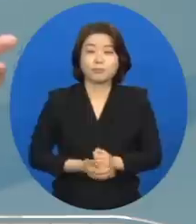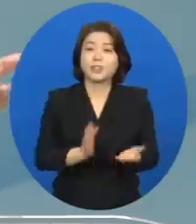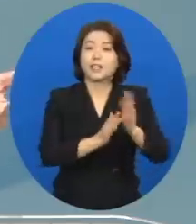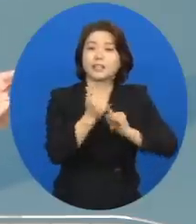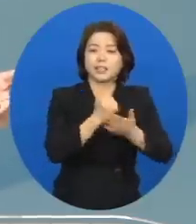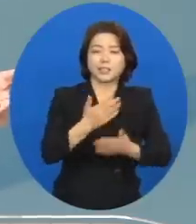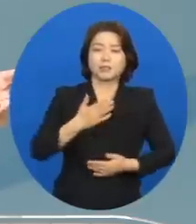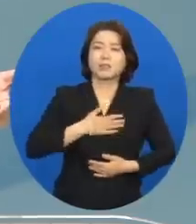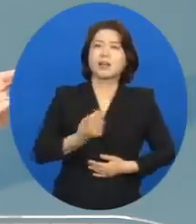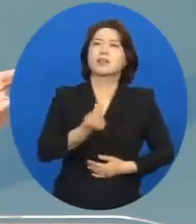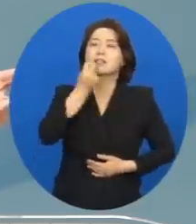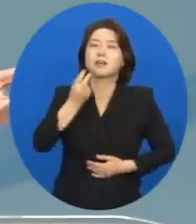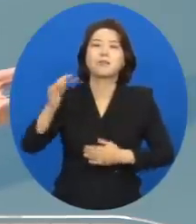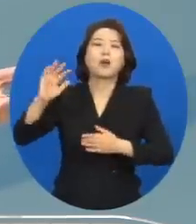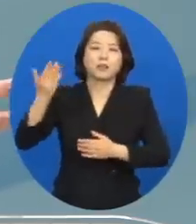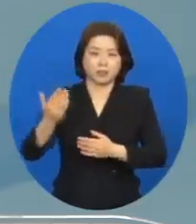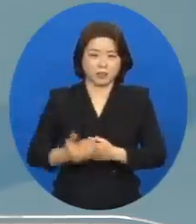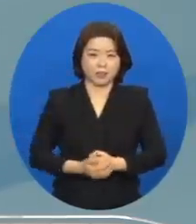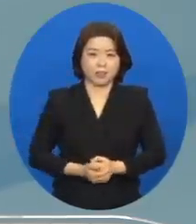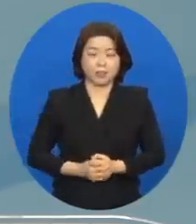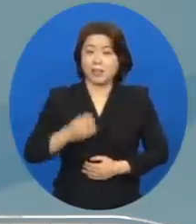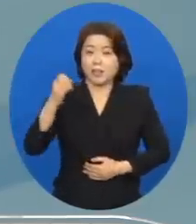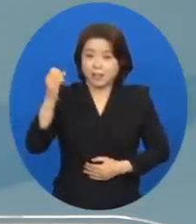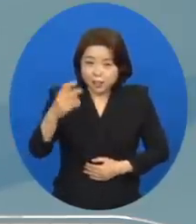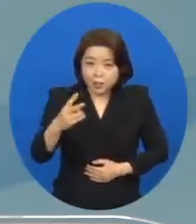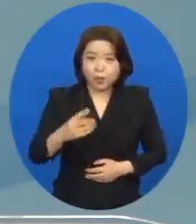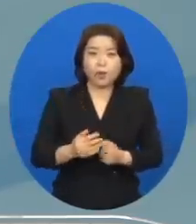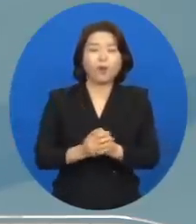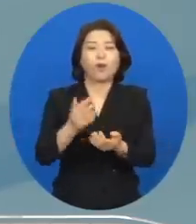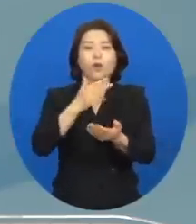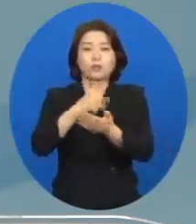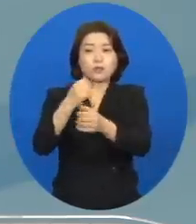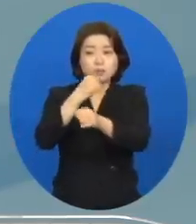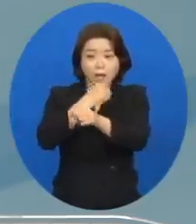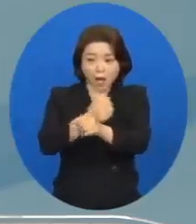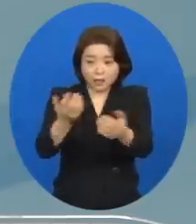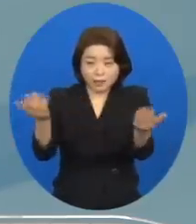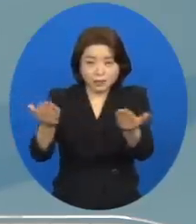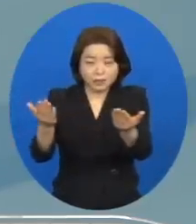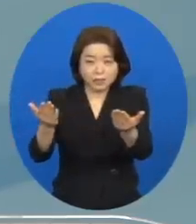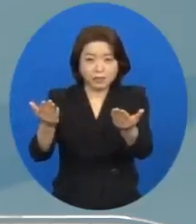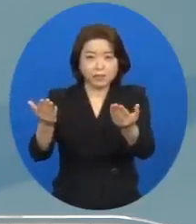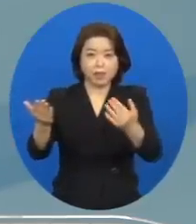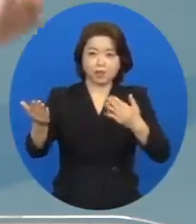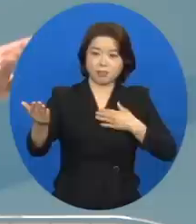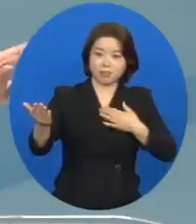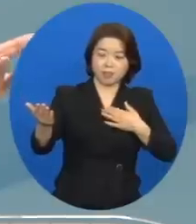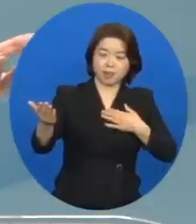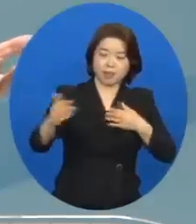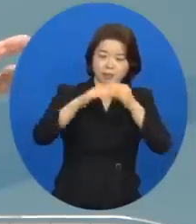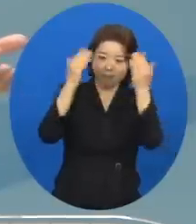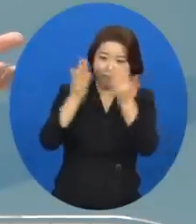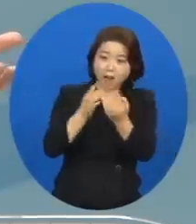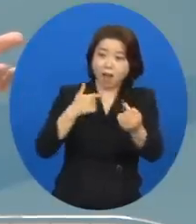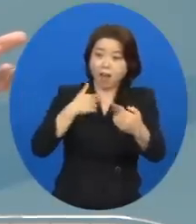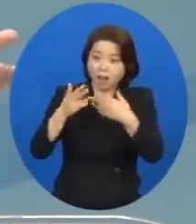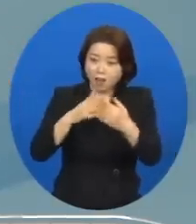예수님, 나의 생명이십니다. 그리고는 주님이 하시는 일을 여러분이 다 경험하게